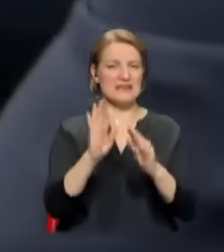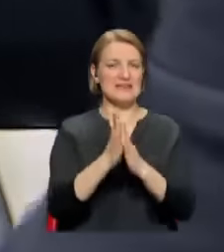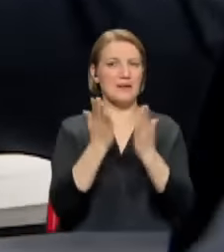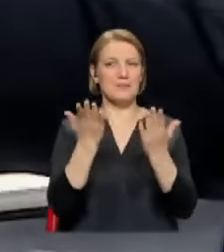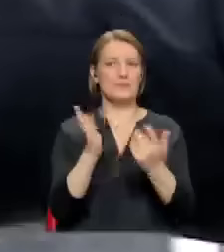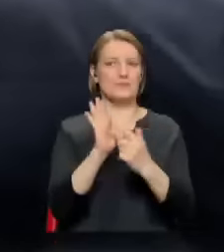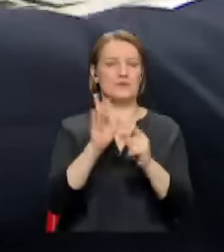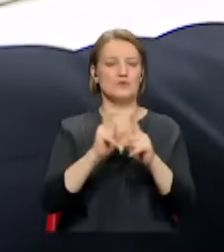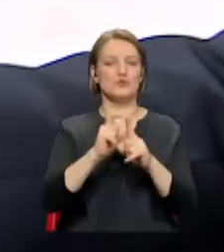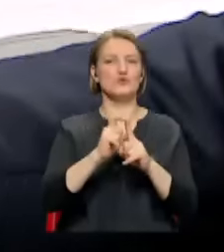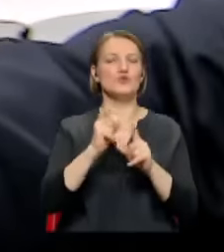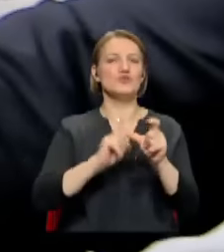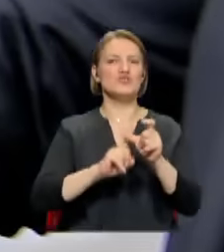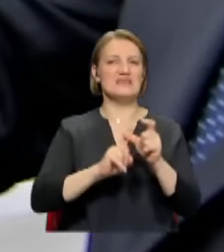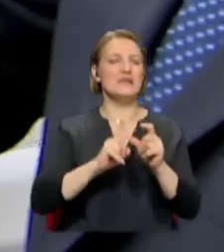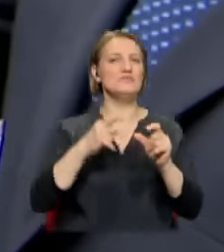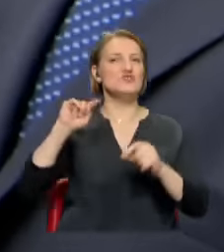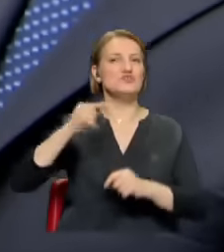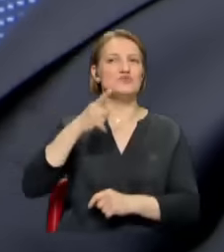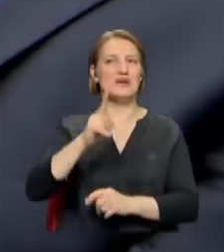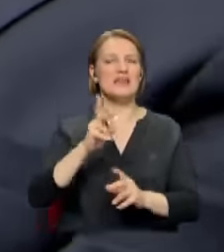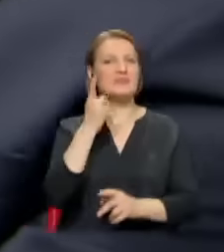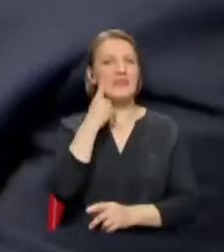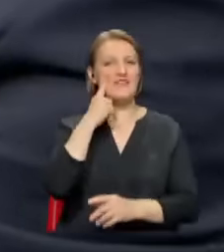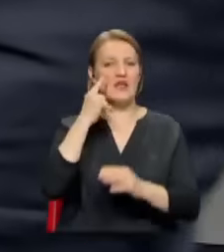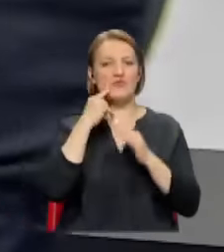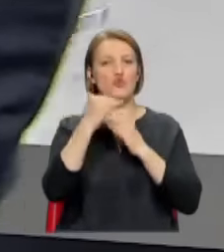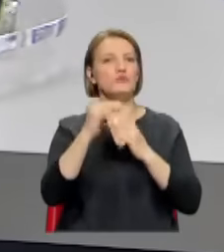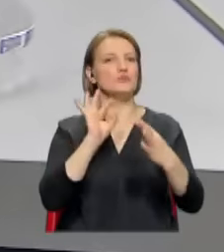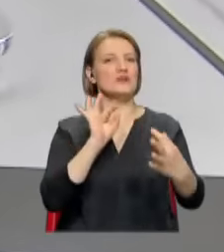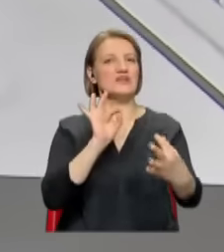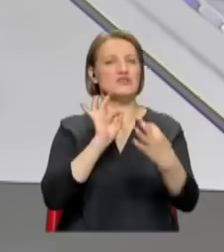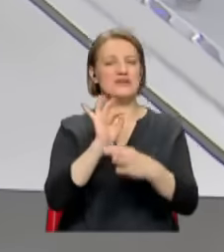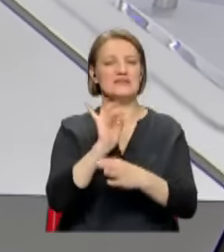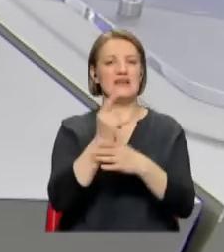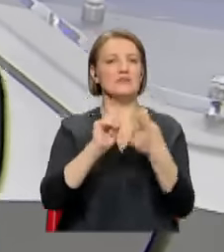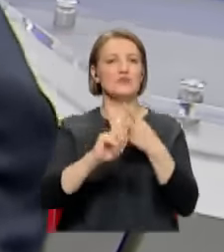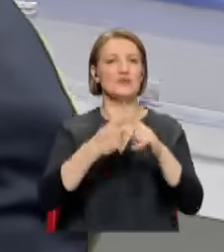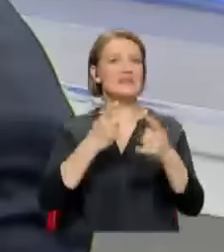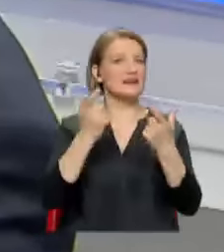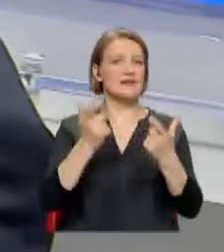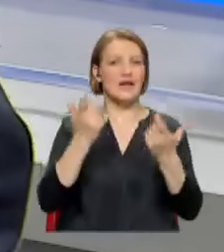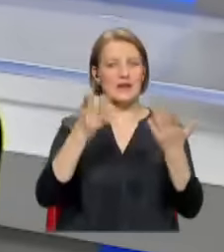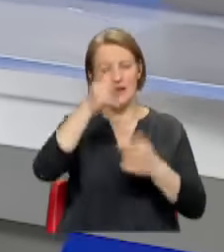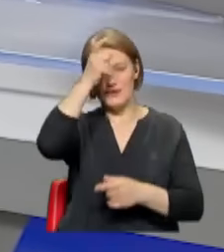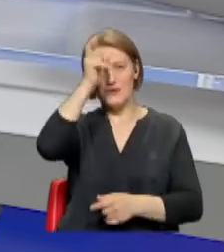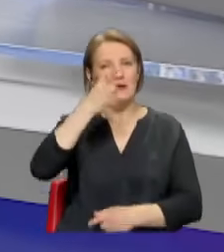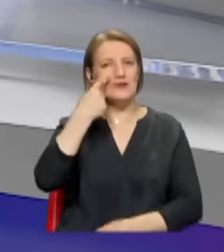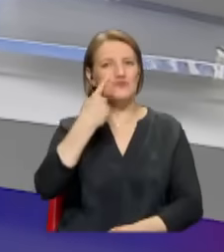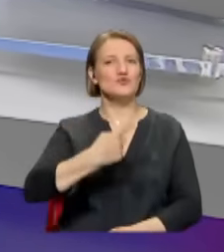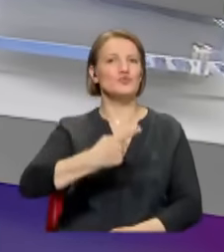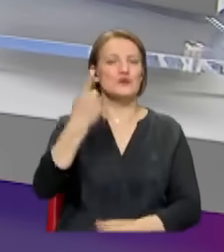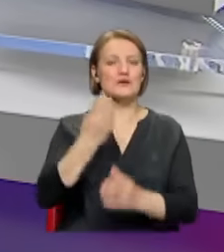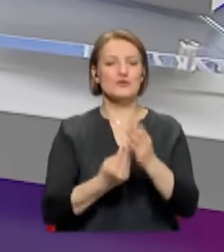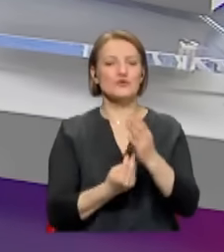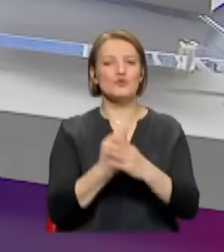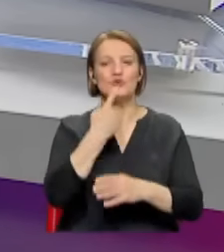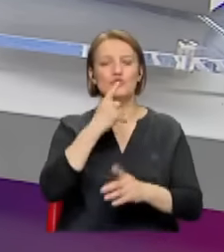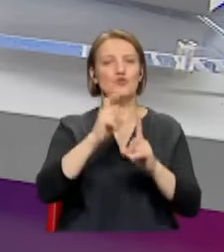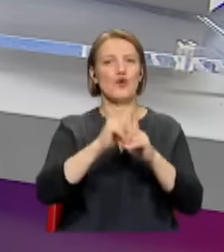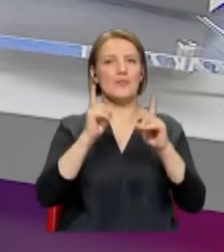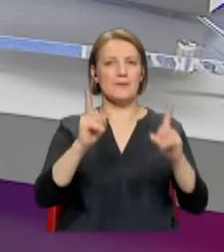daha. Duru Çiğdem Şimşek tarafından devlet, toplum ilişkisinde sanat politikalarının yeri. Türkiye Cumhuriyeti'nin kuruluş